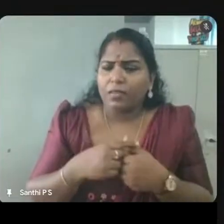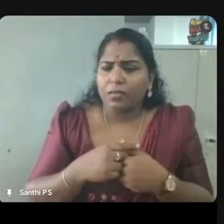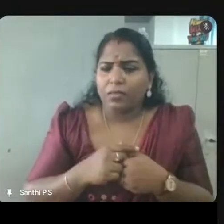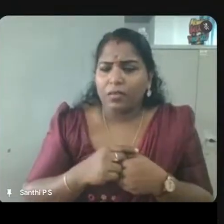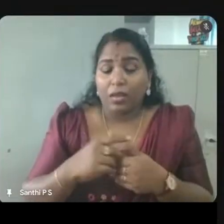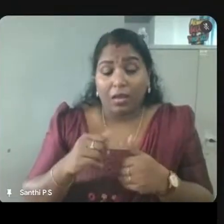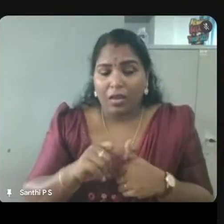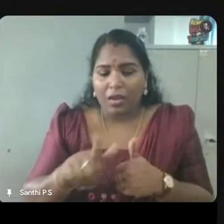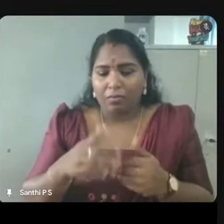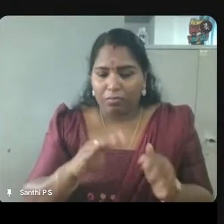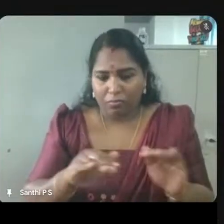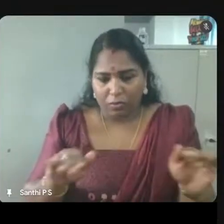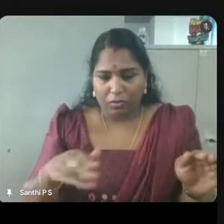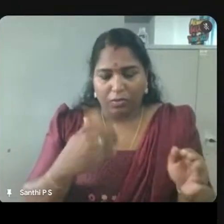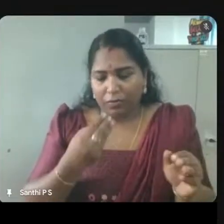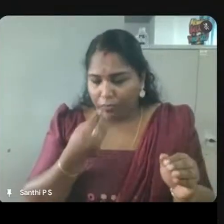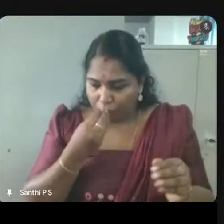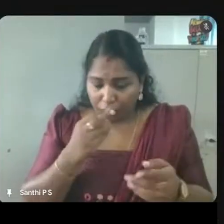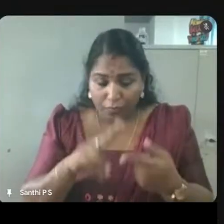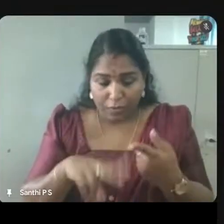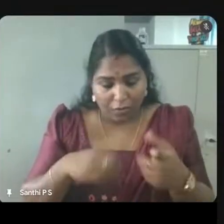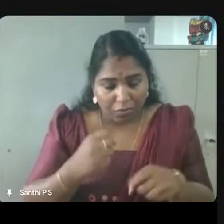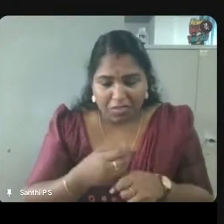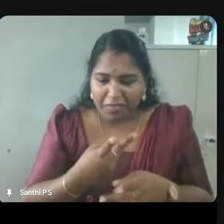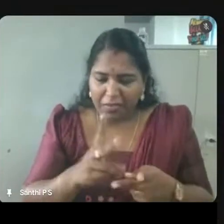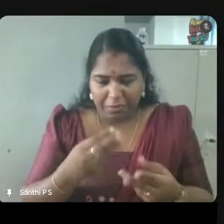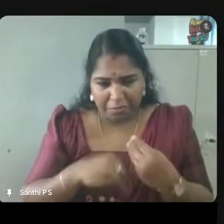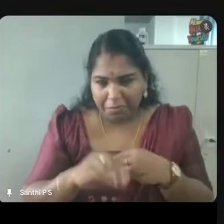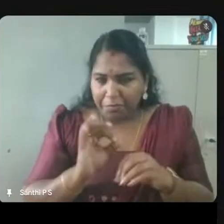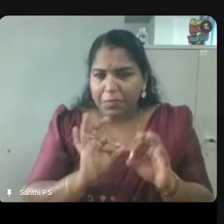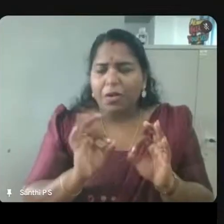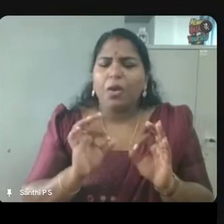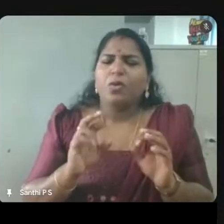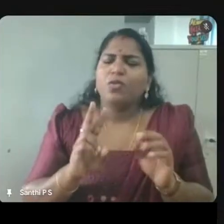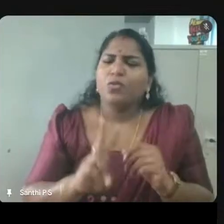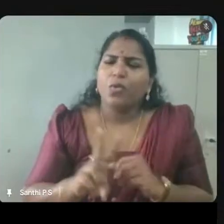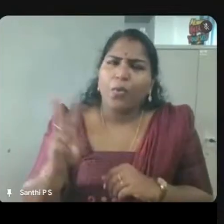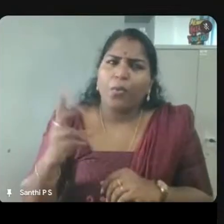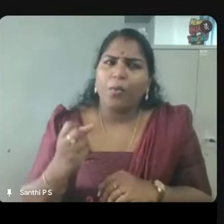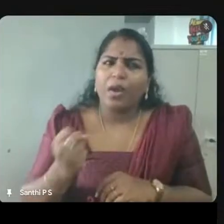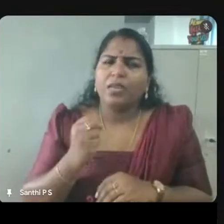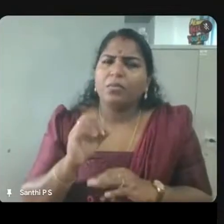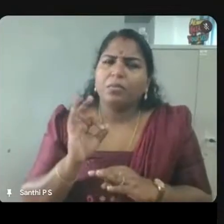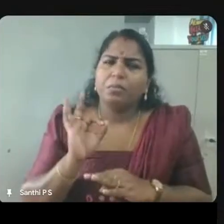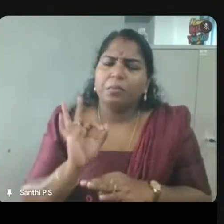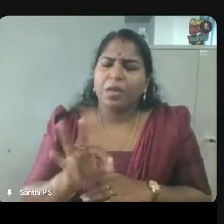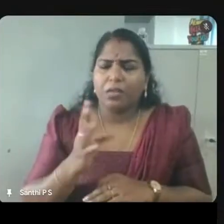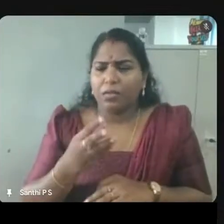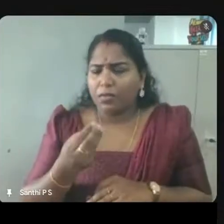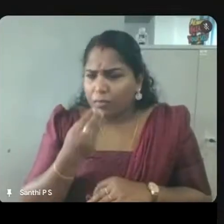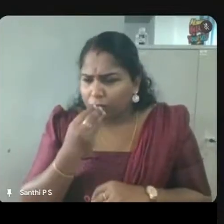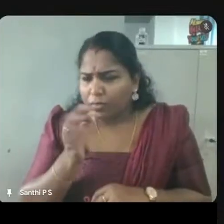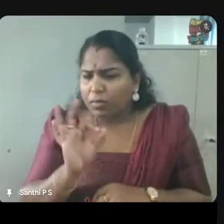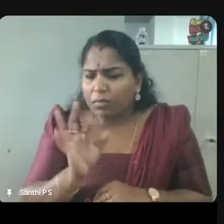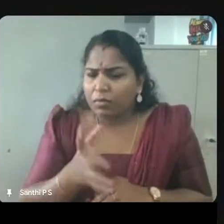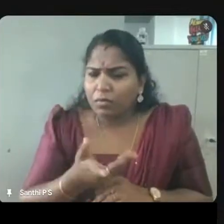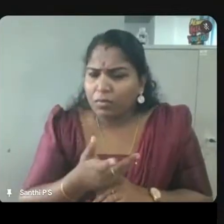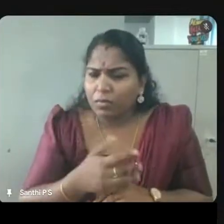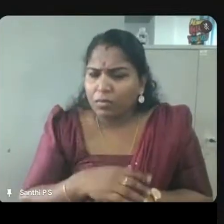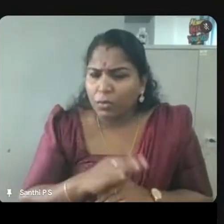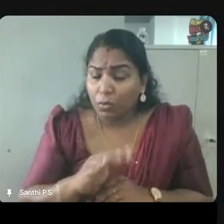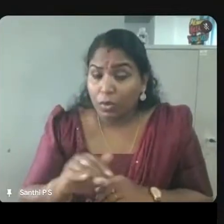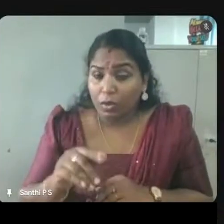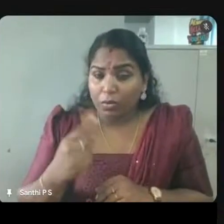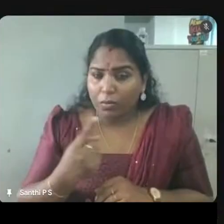നമുക്കൊരു പ്രശ്നമാണ്. അപ്പൊ അതിൽ ഏറ്റവും നല്ല പ്രിഫറബിൾ ആയിട്ടുള്ള ഏതൊക്കെയാണെന്ന് പറയാൻ പറ്റുമോ, ഡയറ്റിൽ ഉൾപ്പെടുത്താൻ പറ്റുന്ന കുട്ടികൾക്ക് വേണ്ടിയിട്ടാണ്? ഓക്കെ